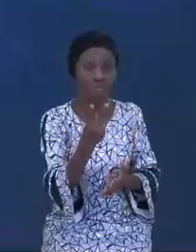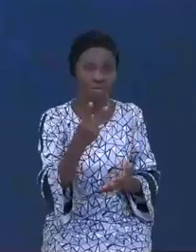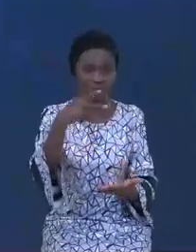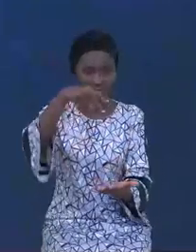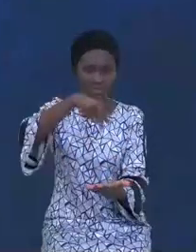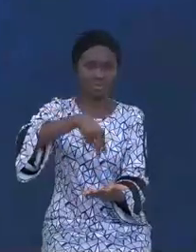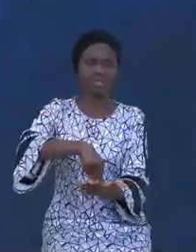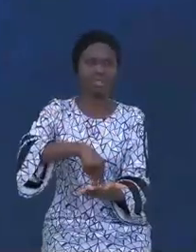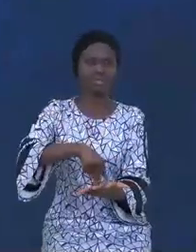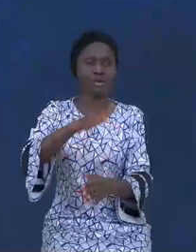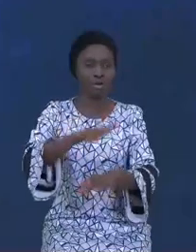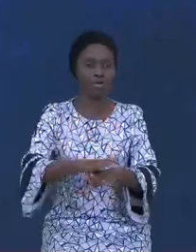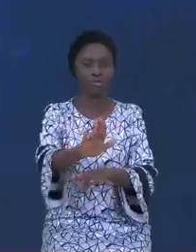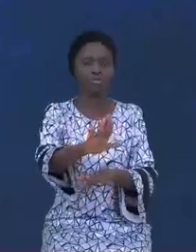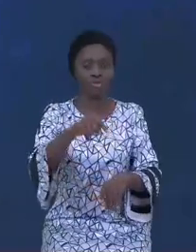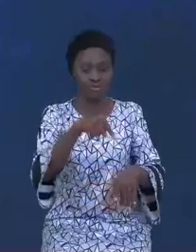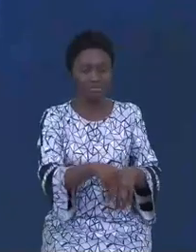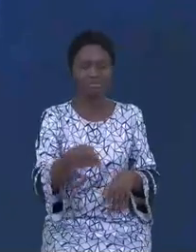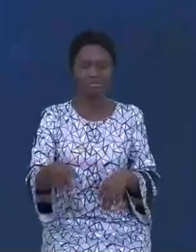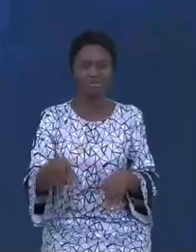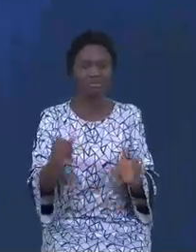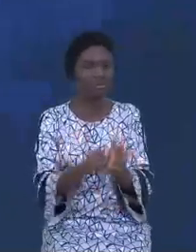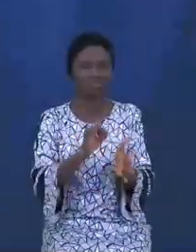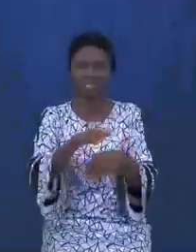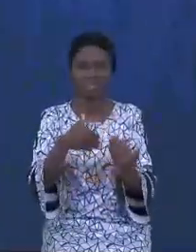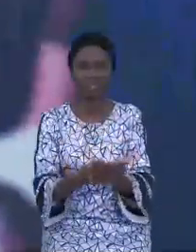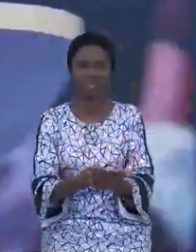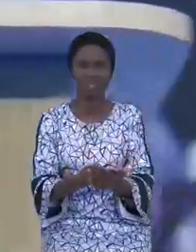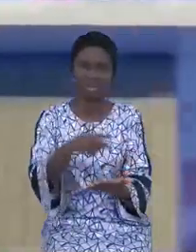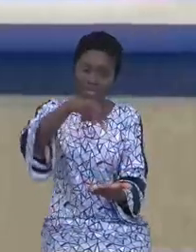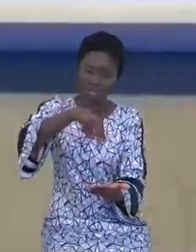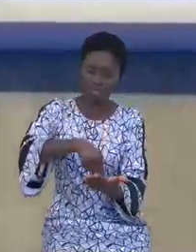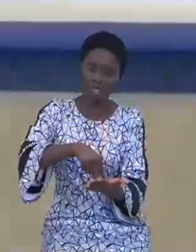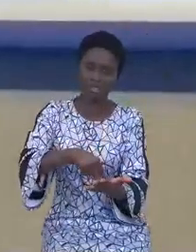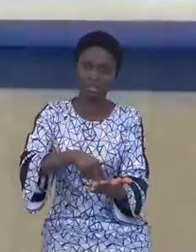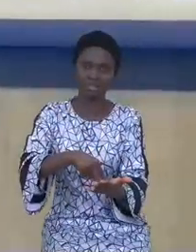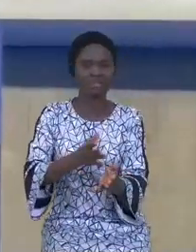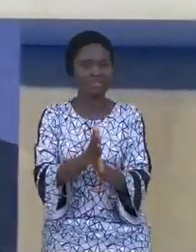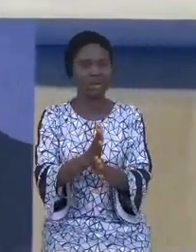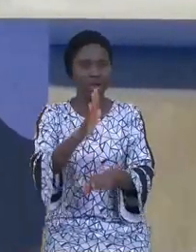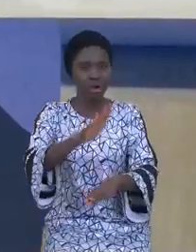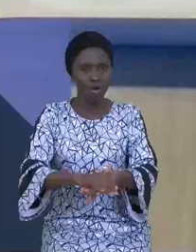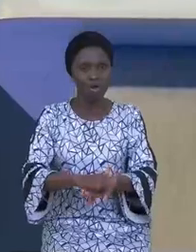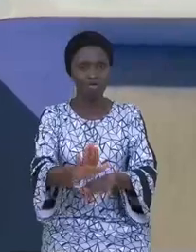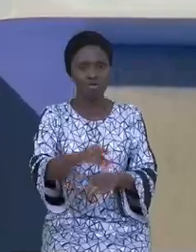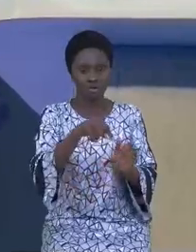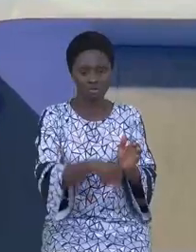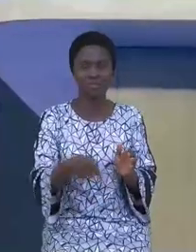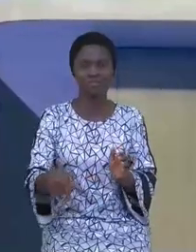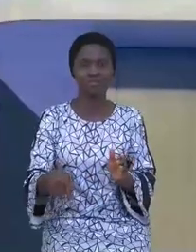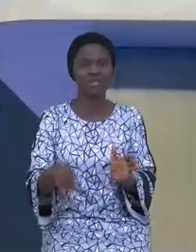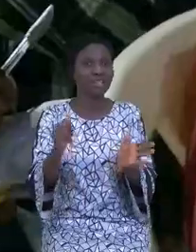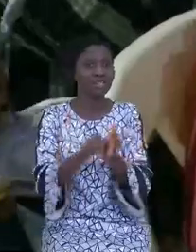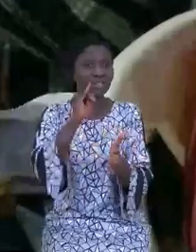pieds. Ça, c'est tout. Lève-toi droit sur tes pieds. C'est ce que je vais te dire